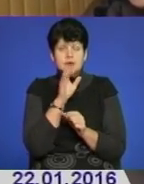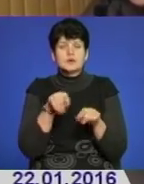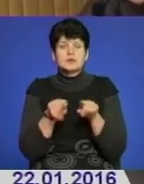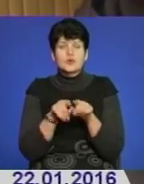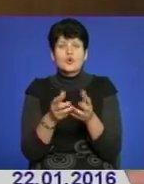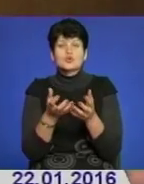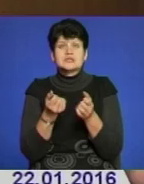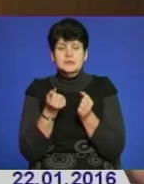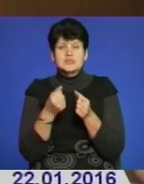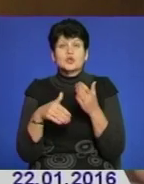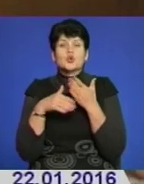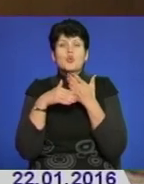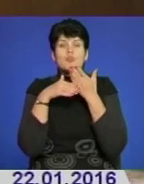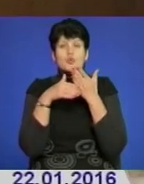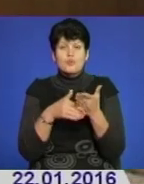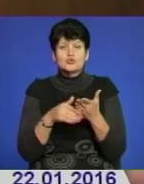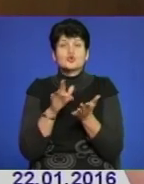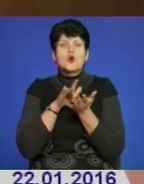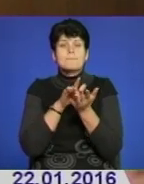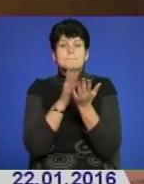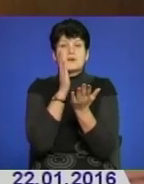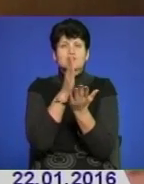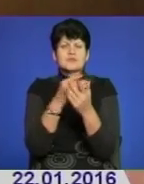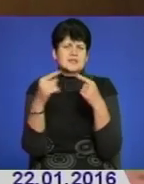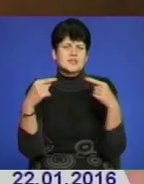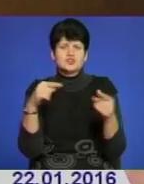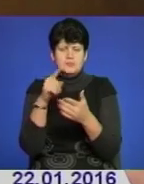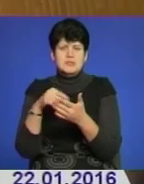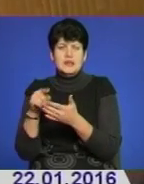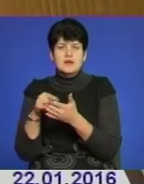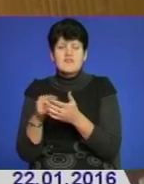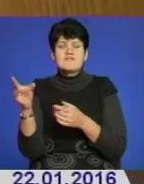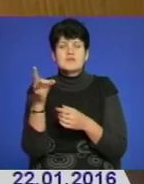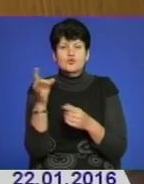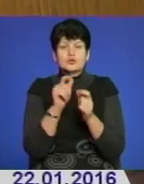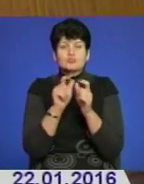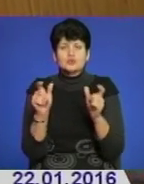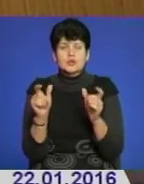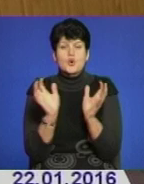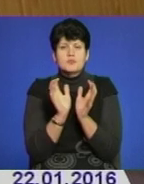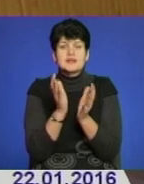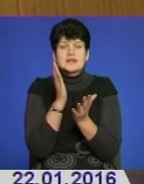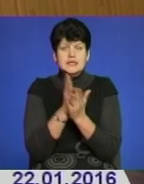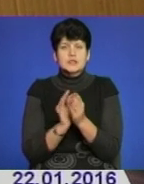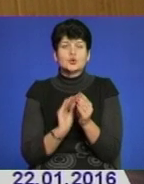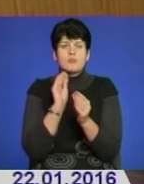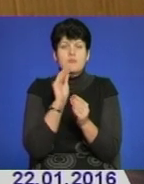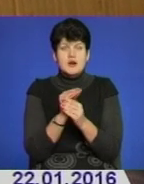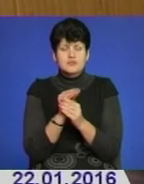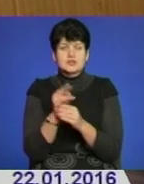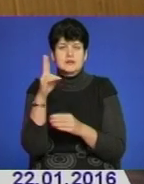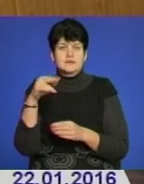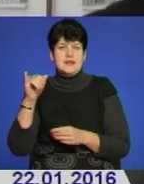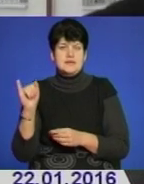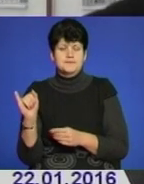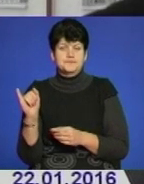отримати кваліфіковану допомогу щодо маршрутів та з інших питань. В районах пункту обігріву завжди чергують додаткові наряди дорожньо-патрульної